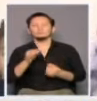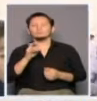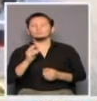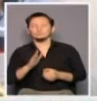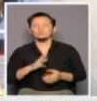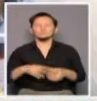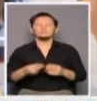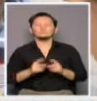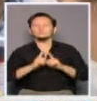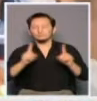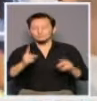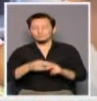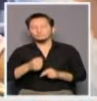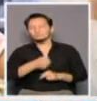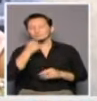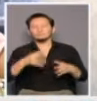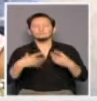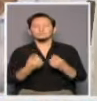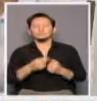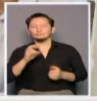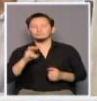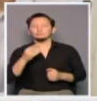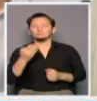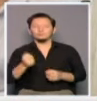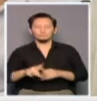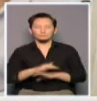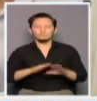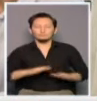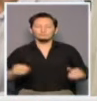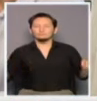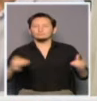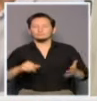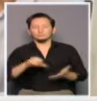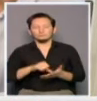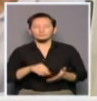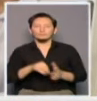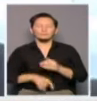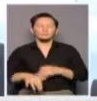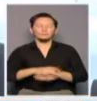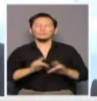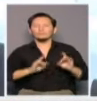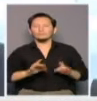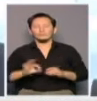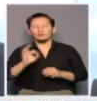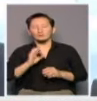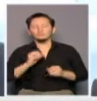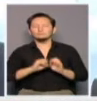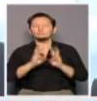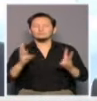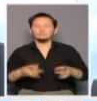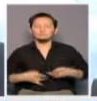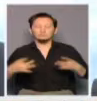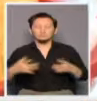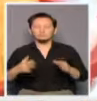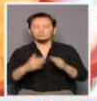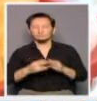встретила по-особому. Старшая в семье бабушка Балымша, собрав всех своих детей, внуков и невесток, рассказала им про этот святой праздник. В доме